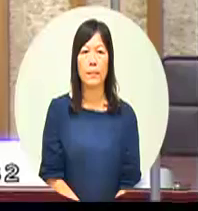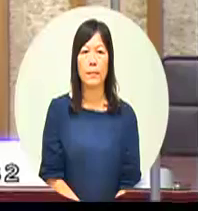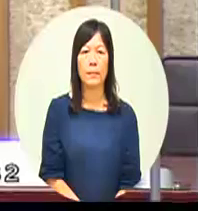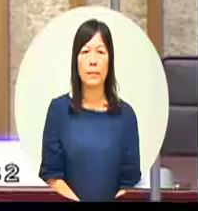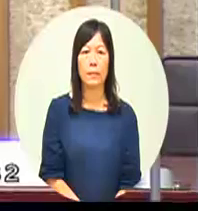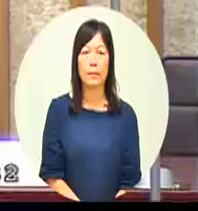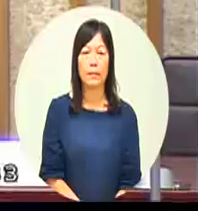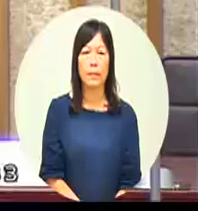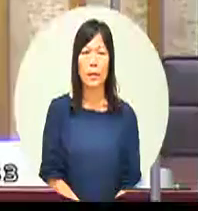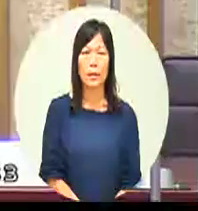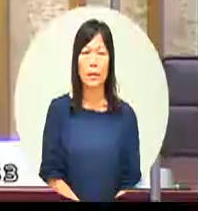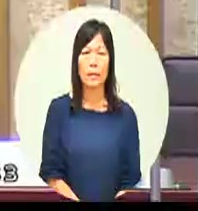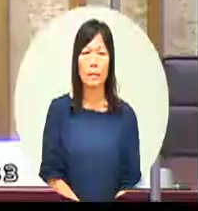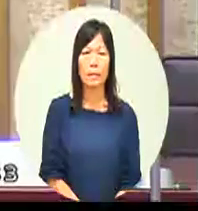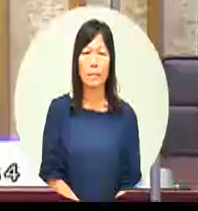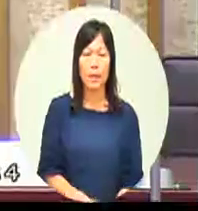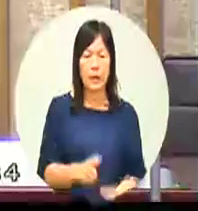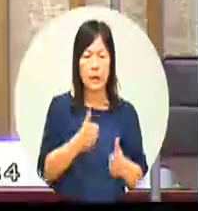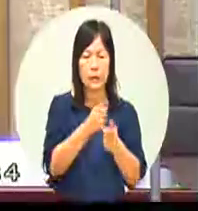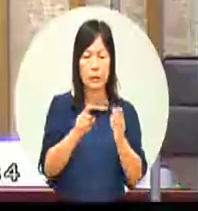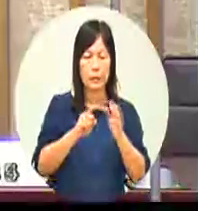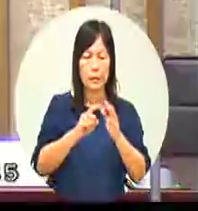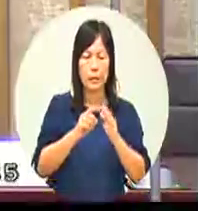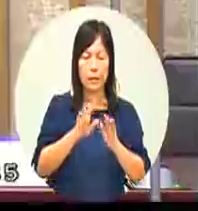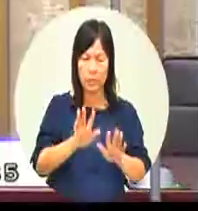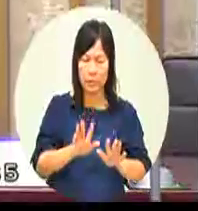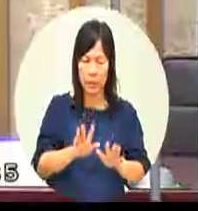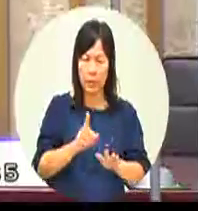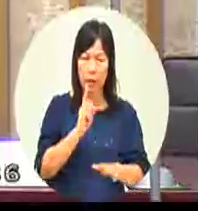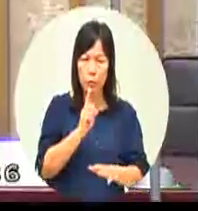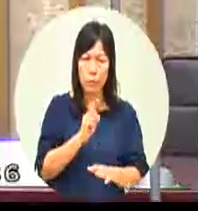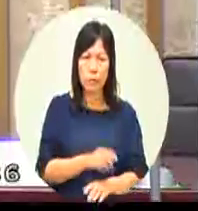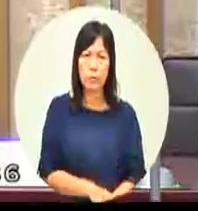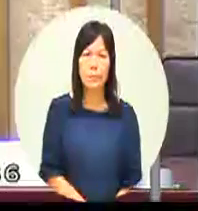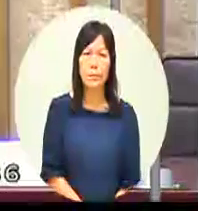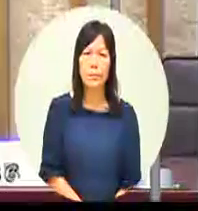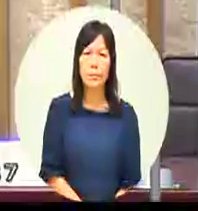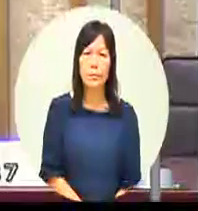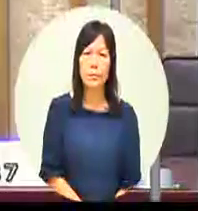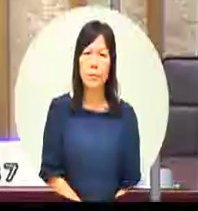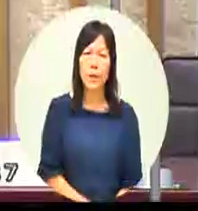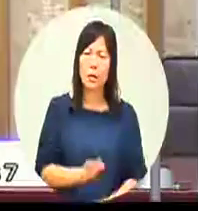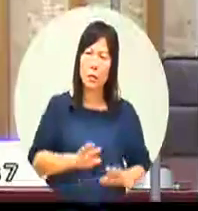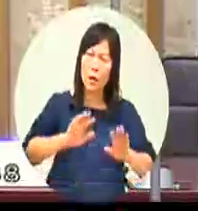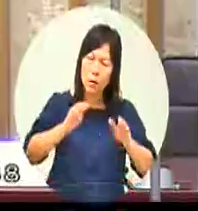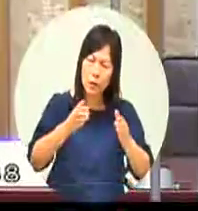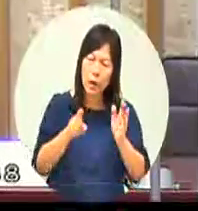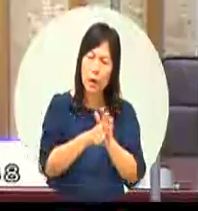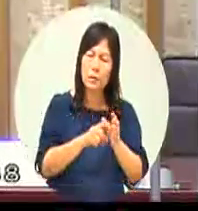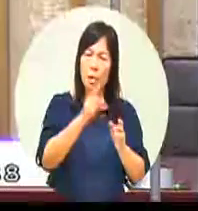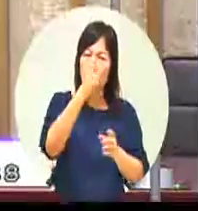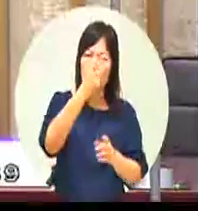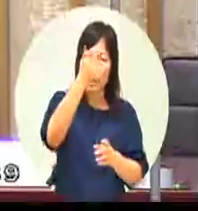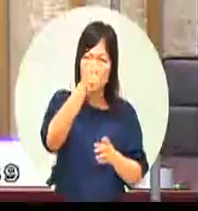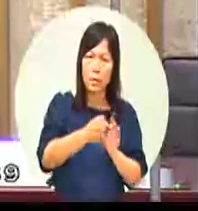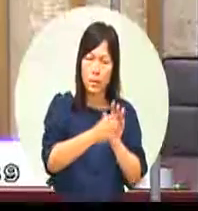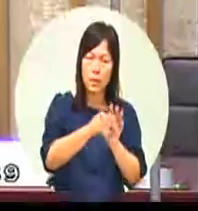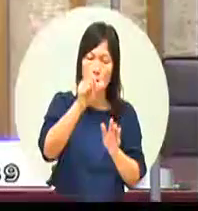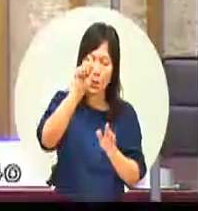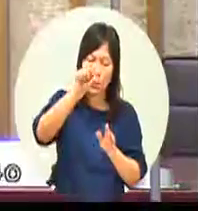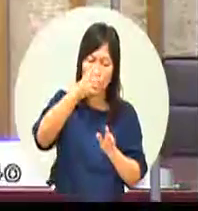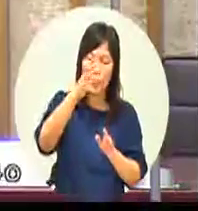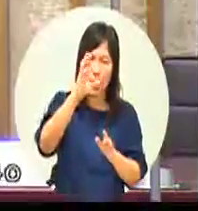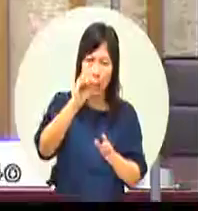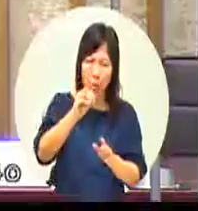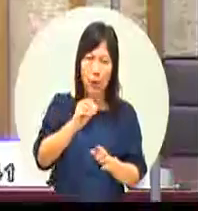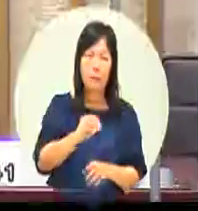请回答。 谢谢议长，谢谢罗议员。以目前来讲，我们大概的数字大概是1亿500万。 一亿